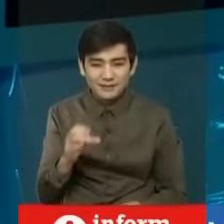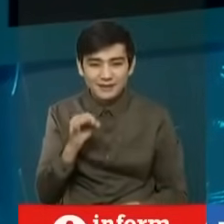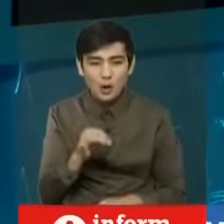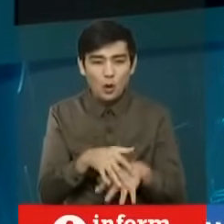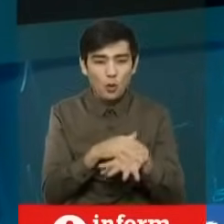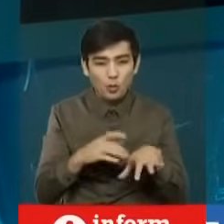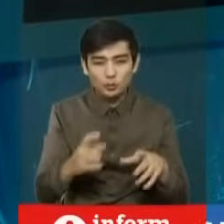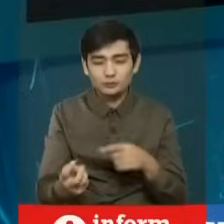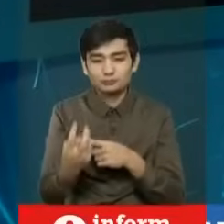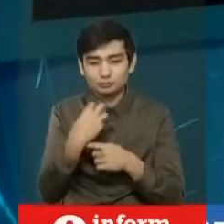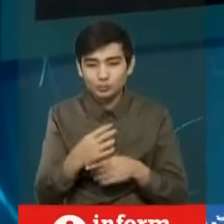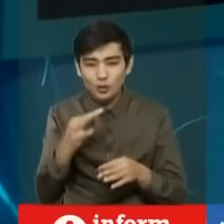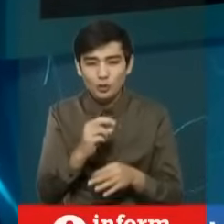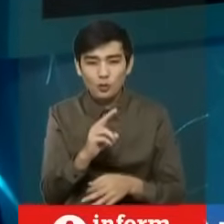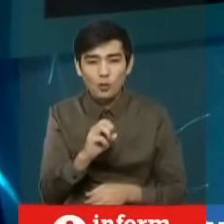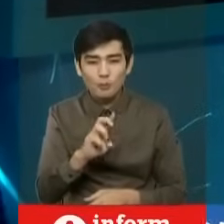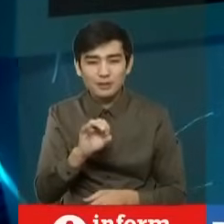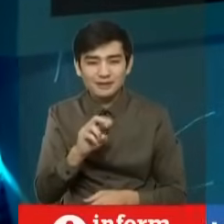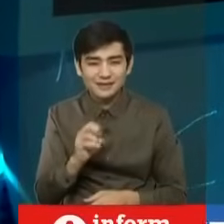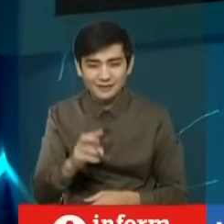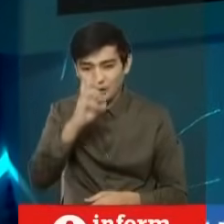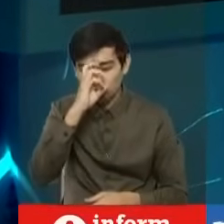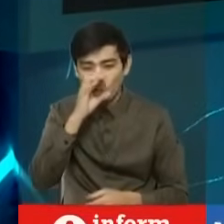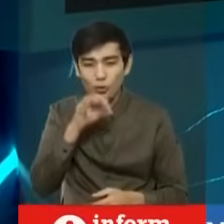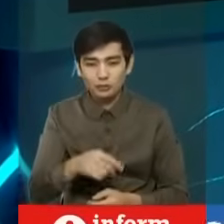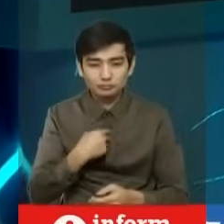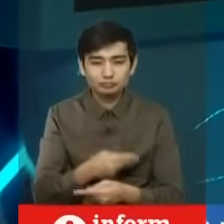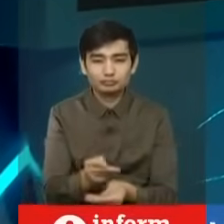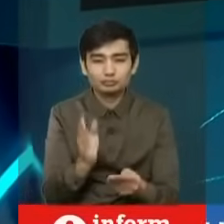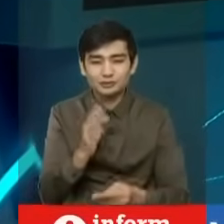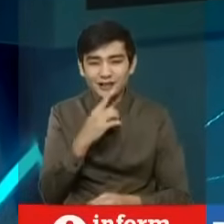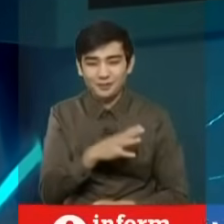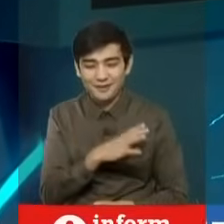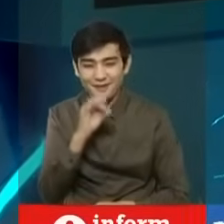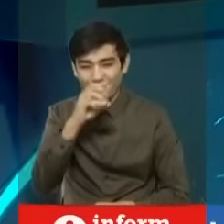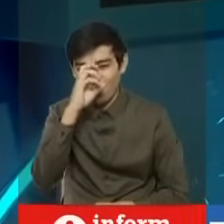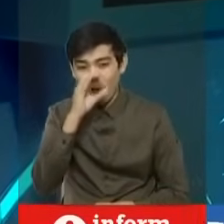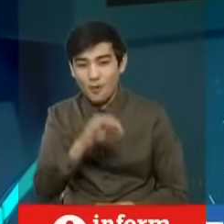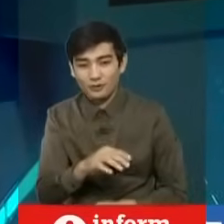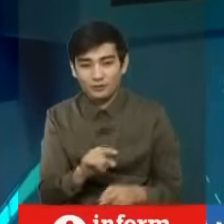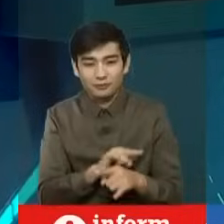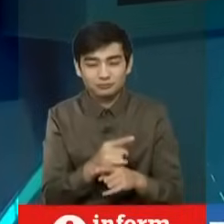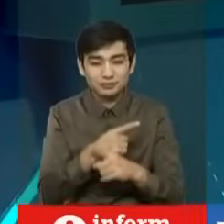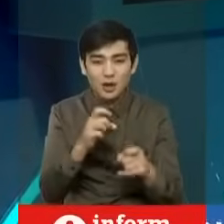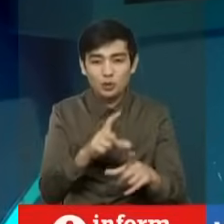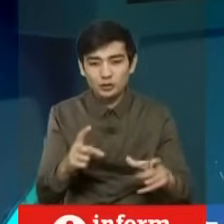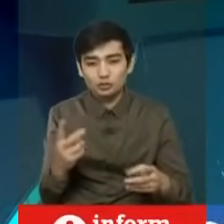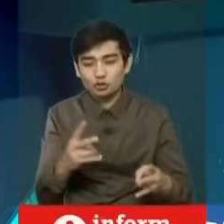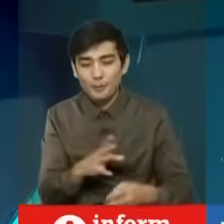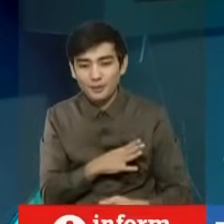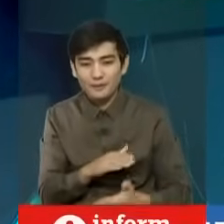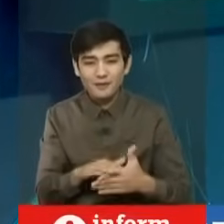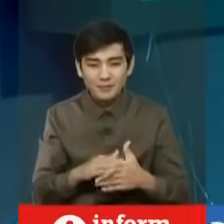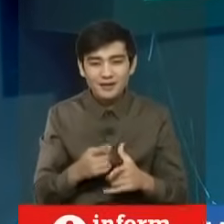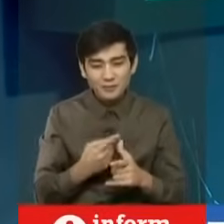туда за выплатами компенсации от государства при этом люди должны были Вносить свои персональные данные на самом деле таких выплат